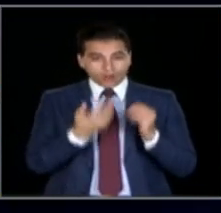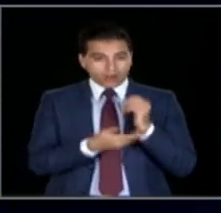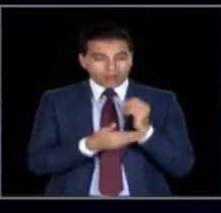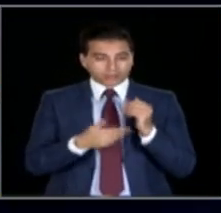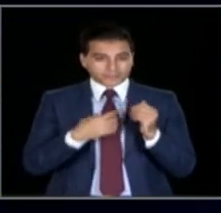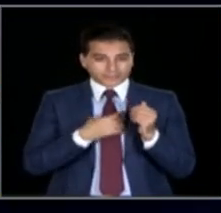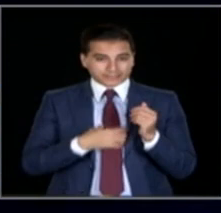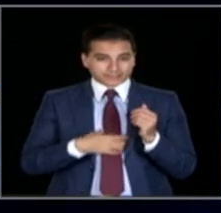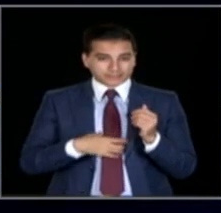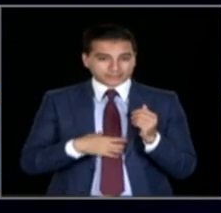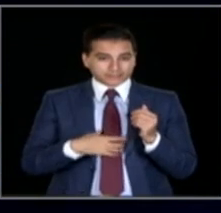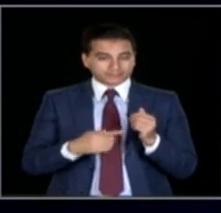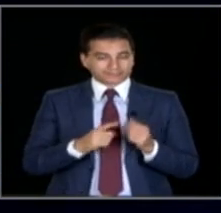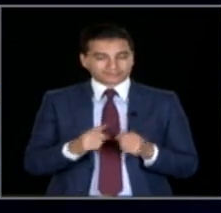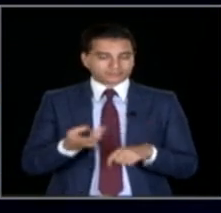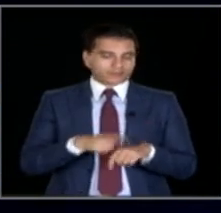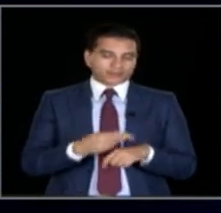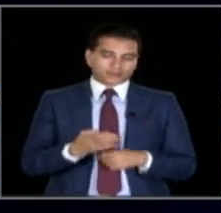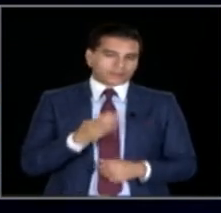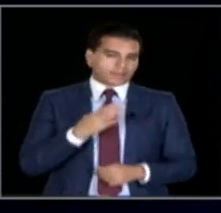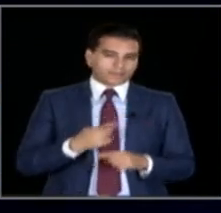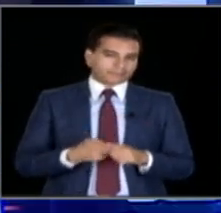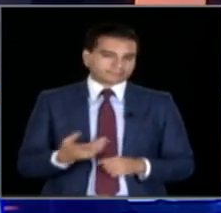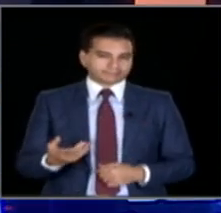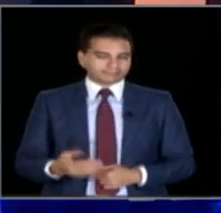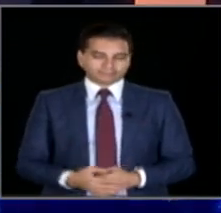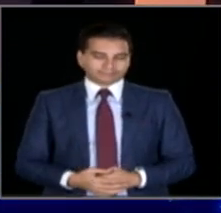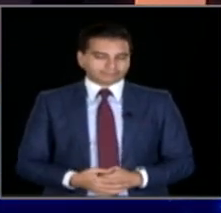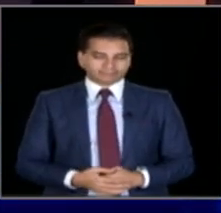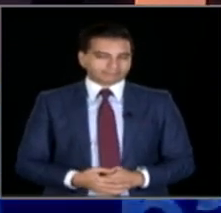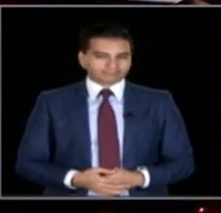جهاز الهضمي برضو اجابه خاطئه.